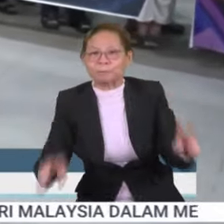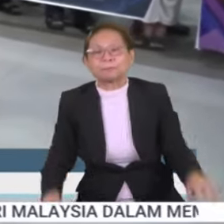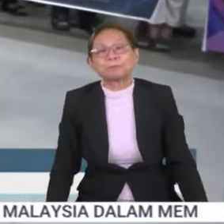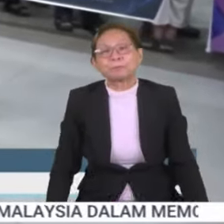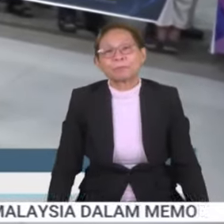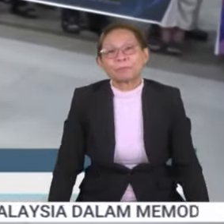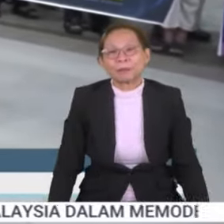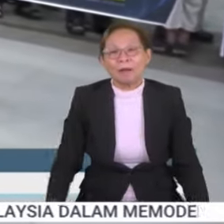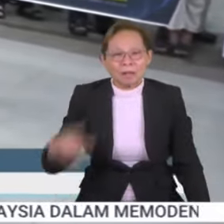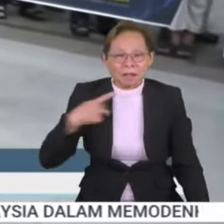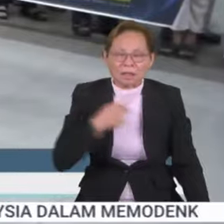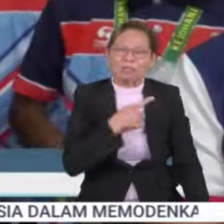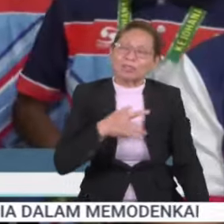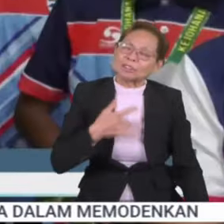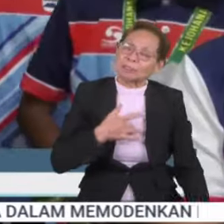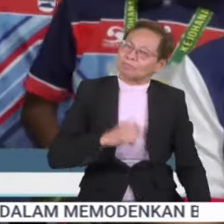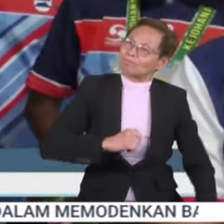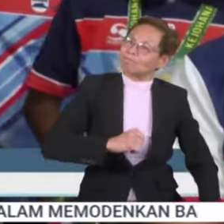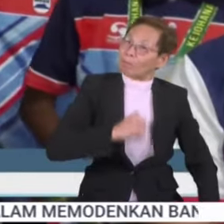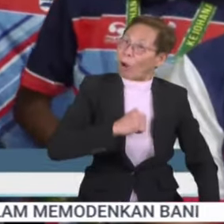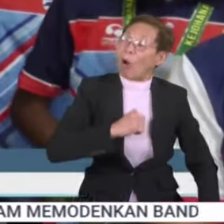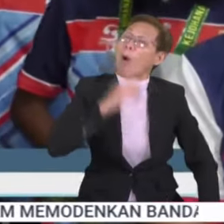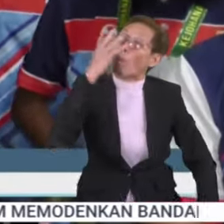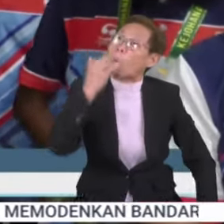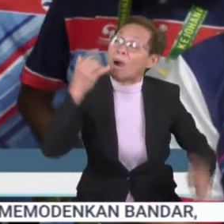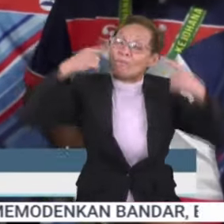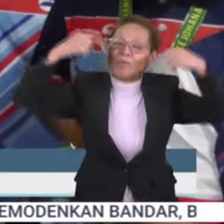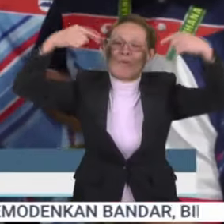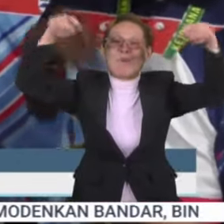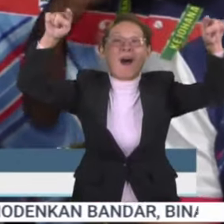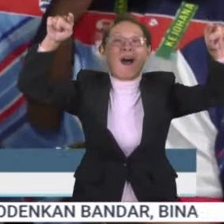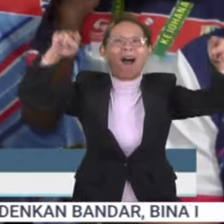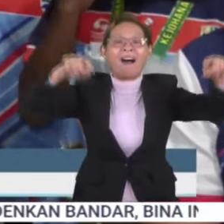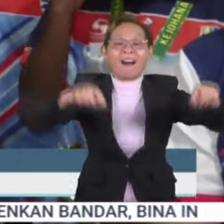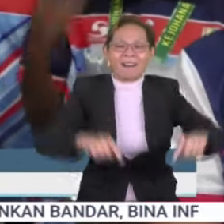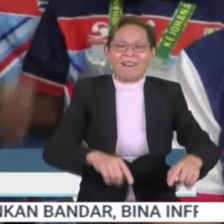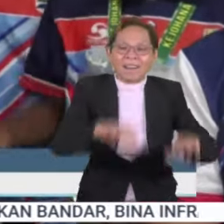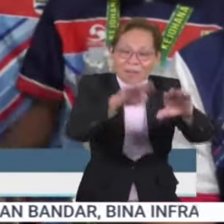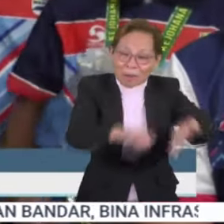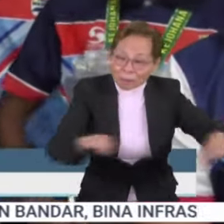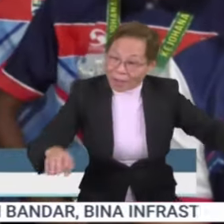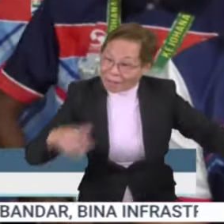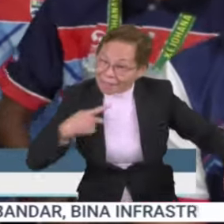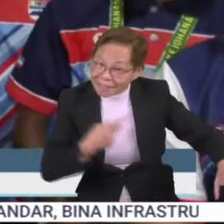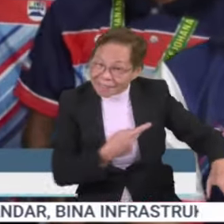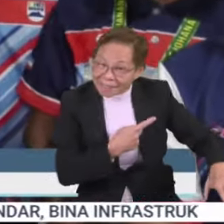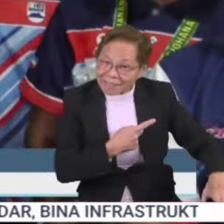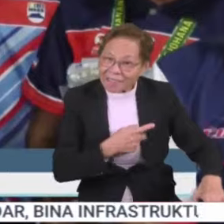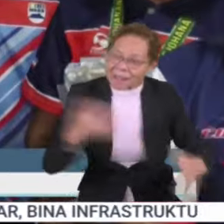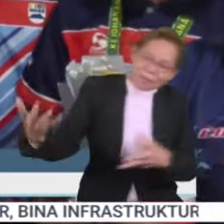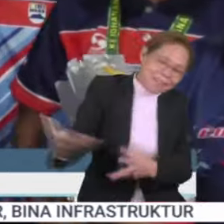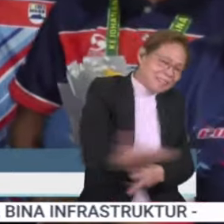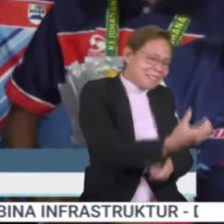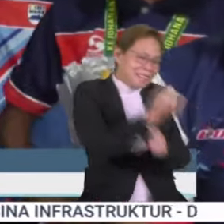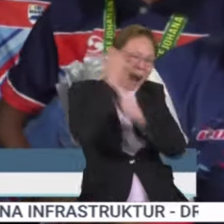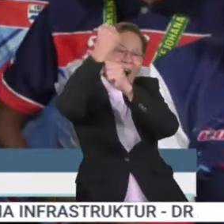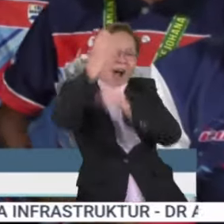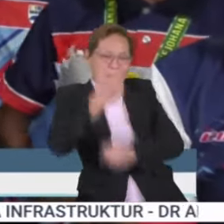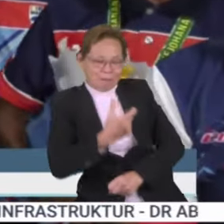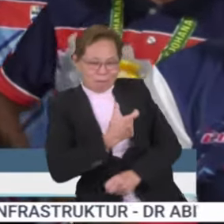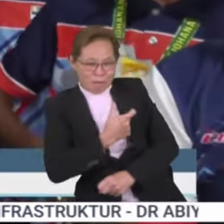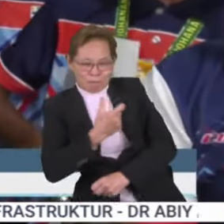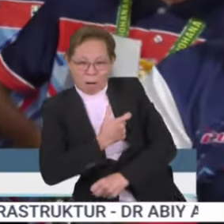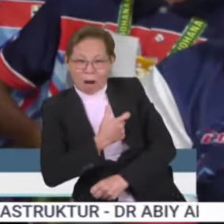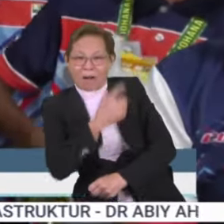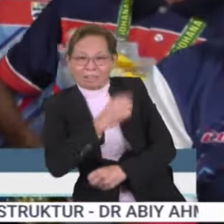Kita merasa bangga kerana kejayaan anak-anak kita dangingat-ing